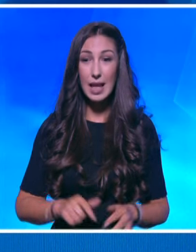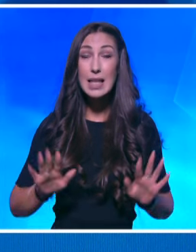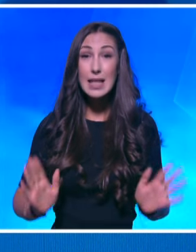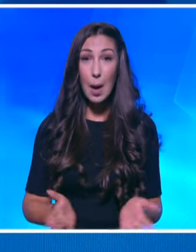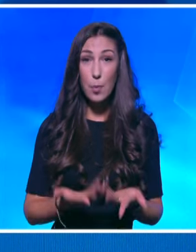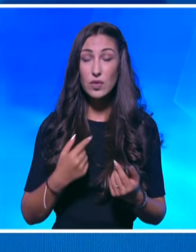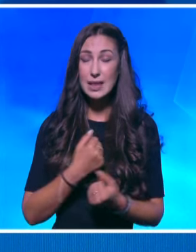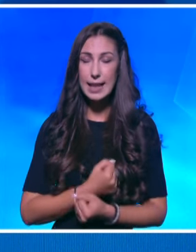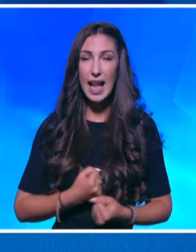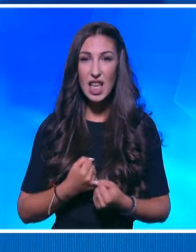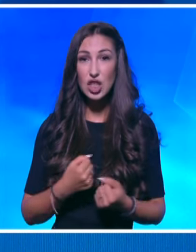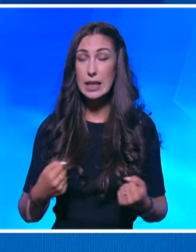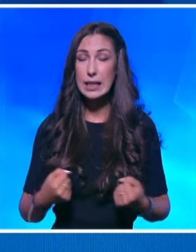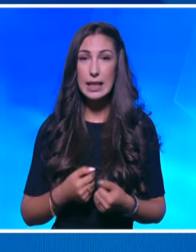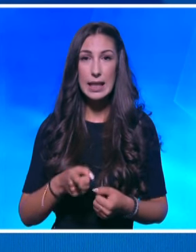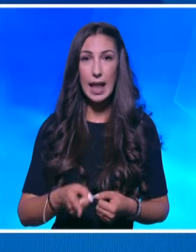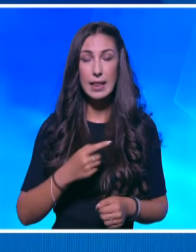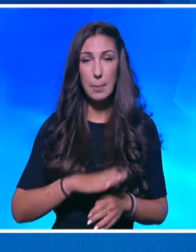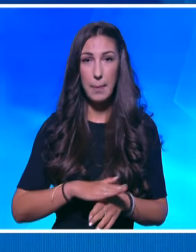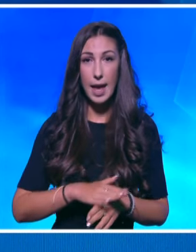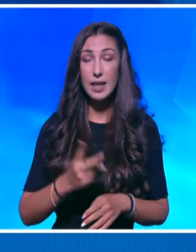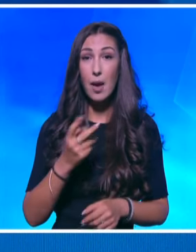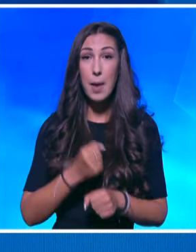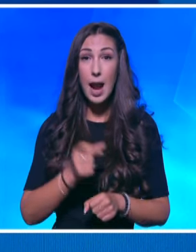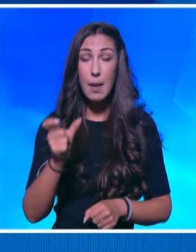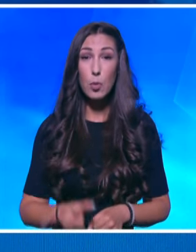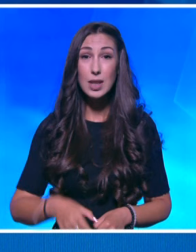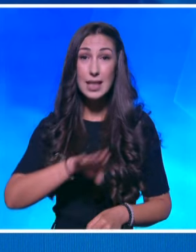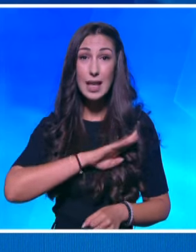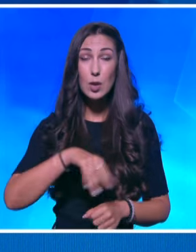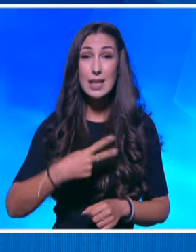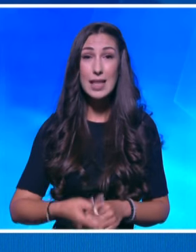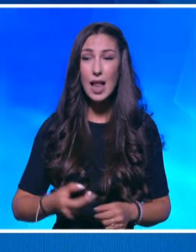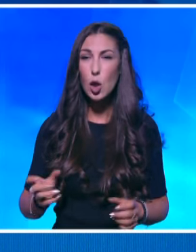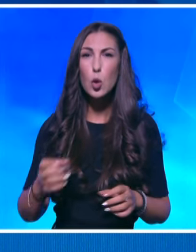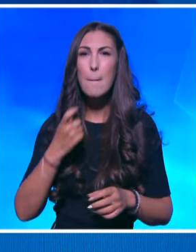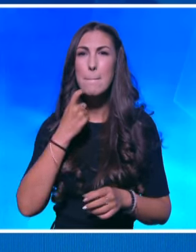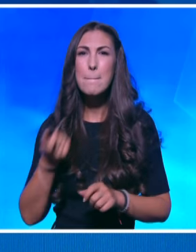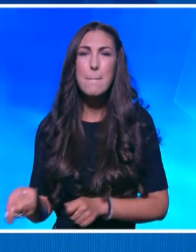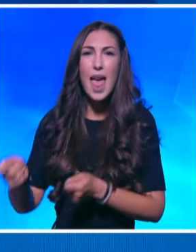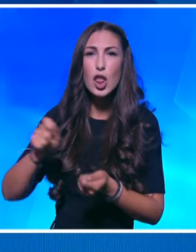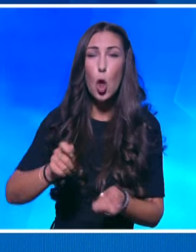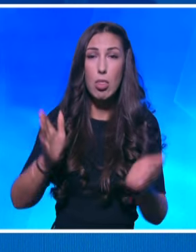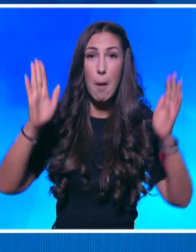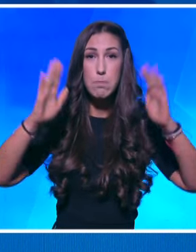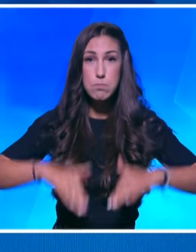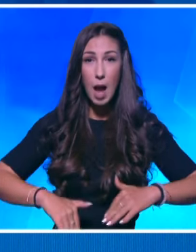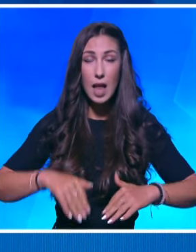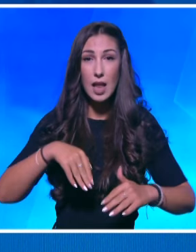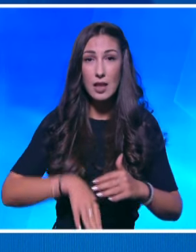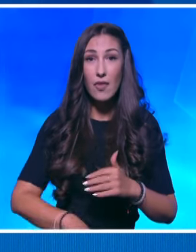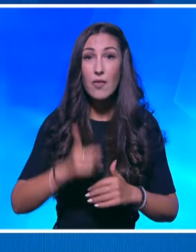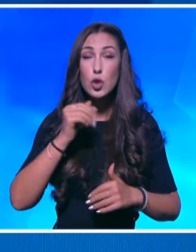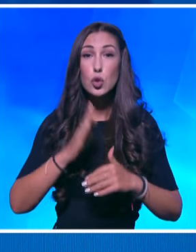Започваме с трагичен инцидент в Пернишко. Двама работници загинаха след като кофражът на излята бетонна плоча падна и ги затисна